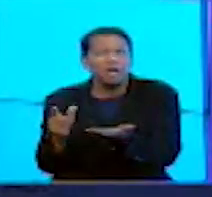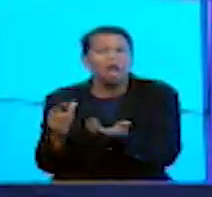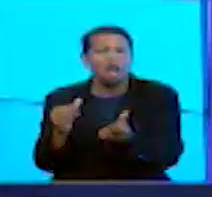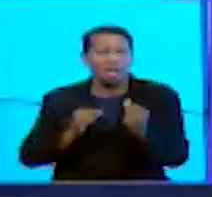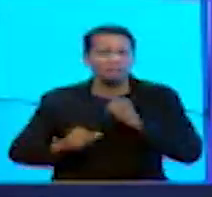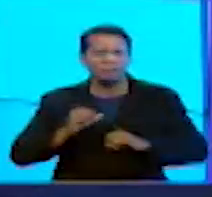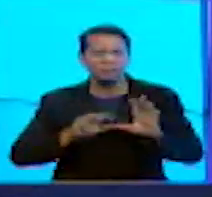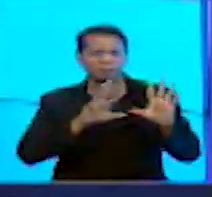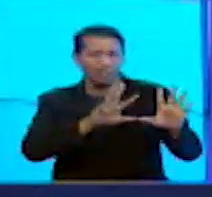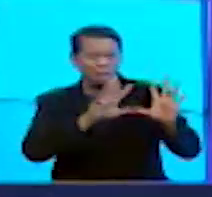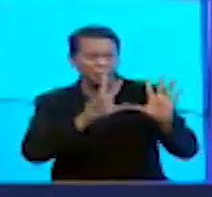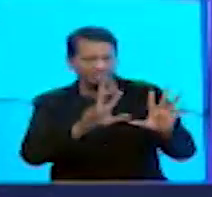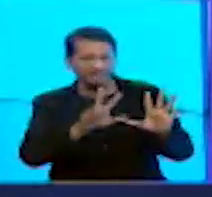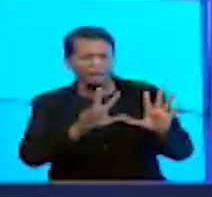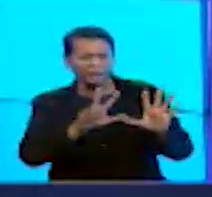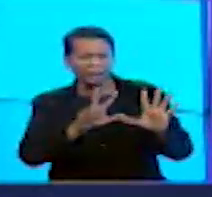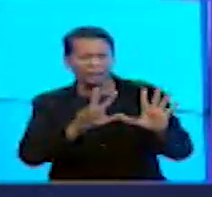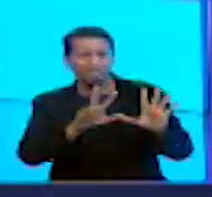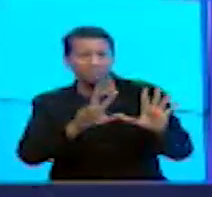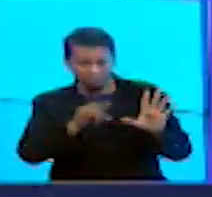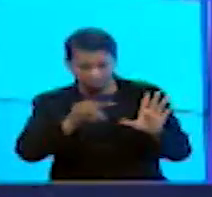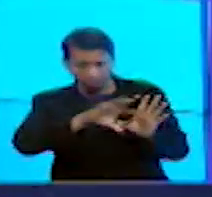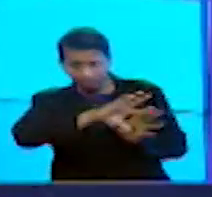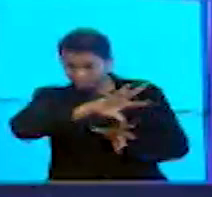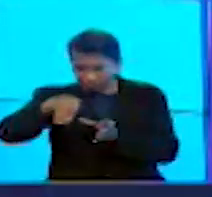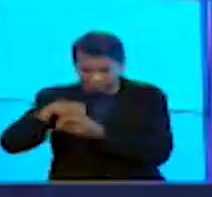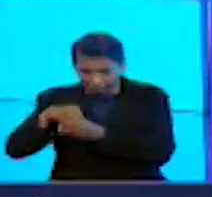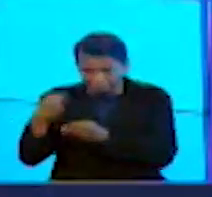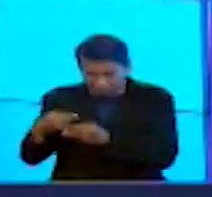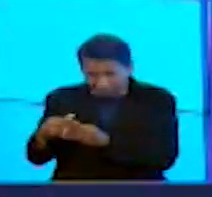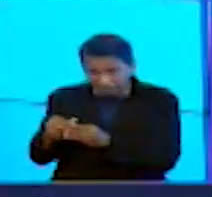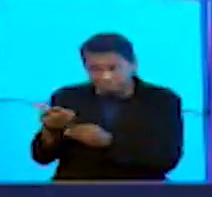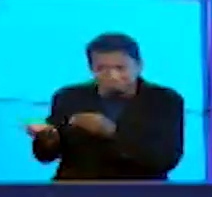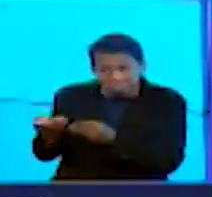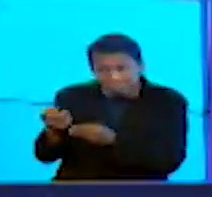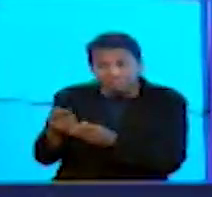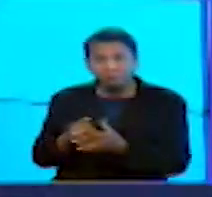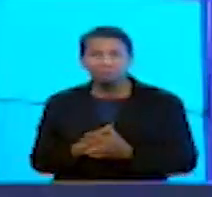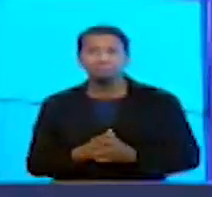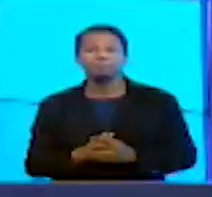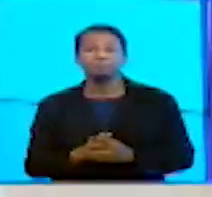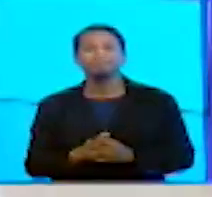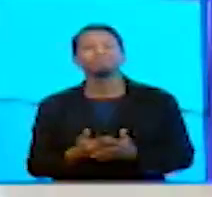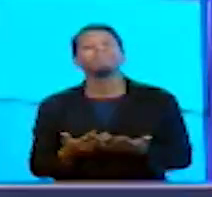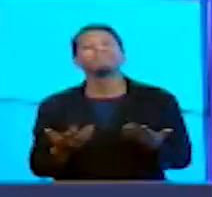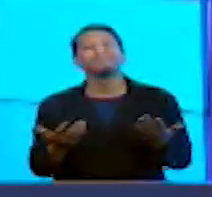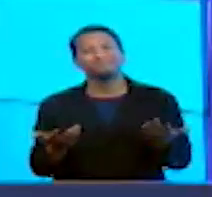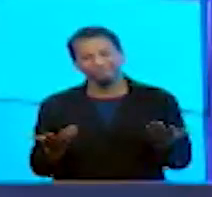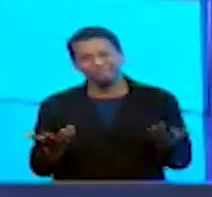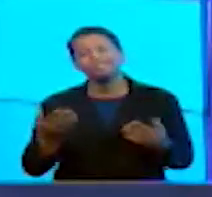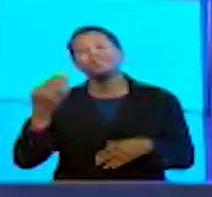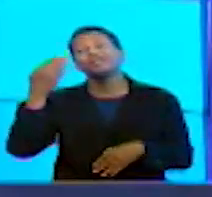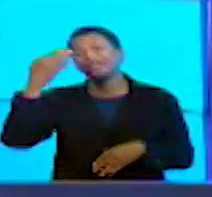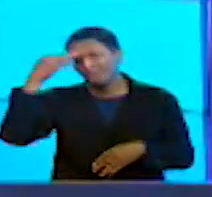juga menjadi salah satu tolak ukur atau kemungkinan ke depannya? Sekali lagi, Tommy, siapapun yang